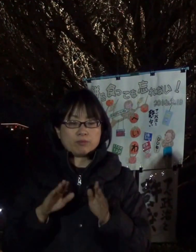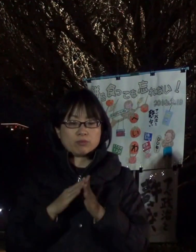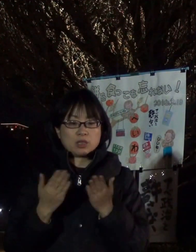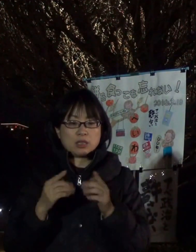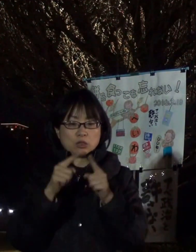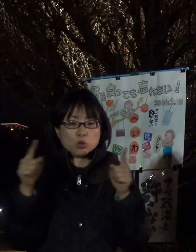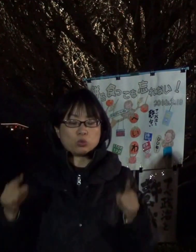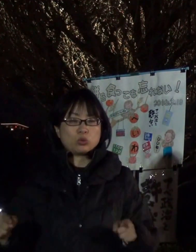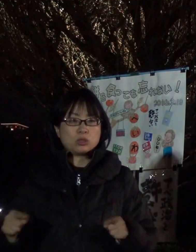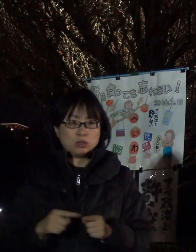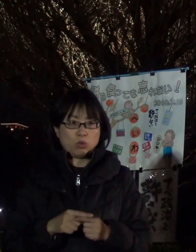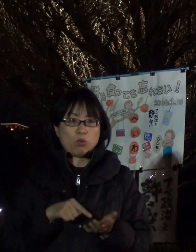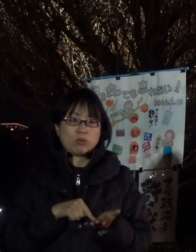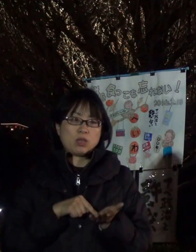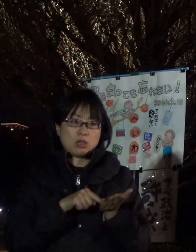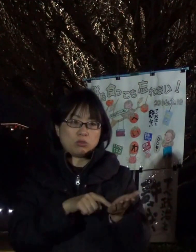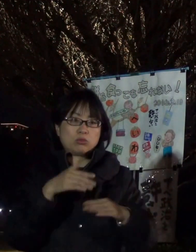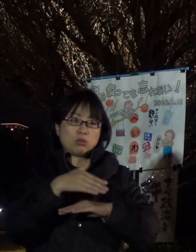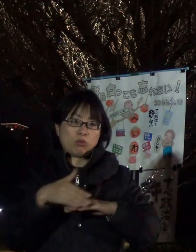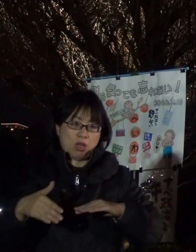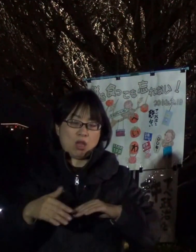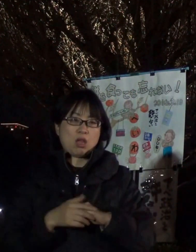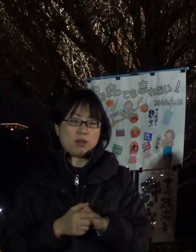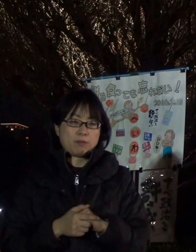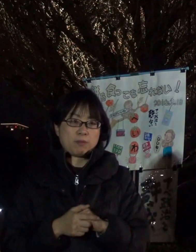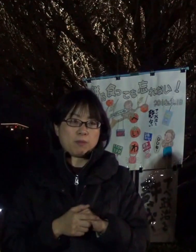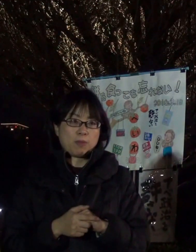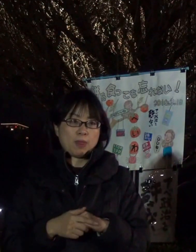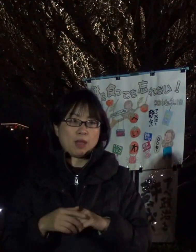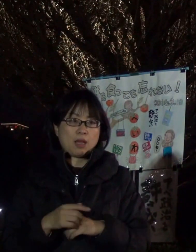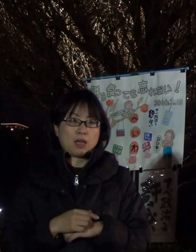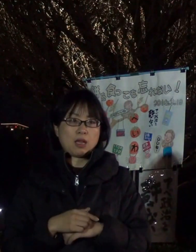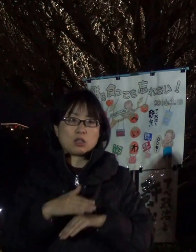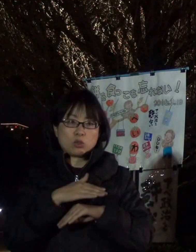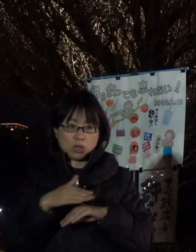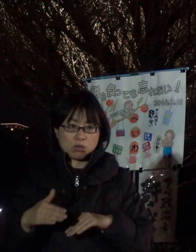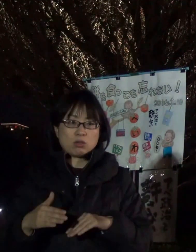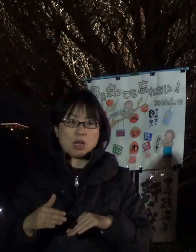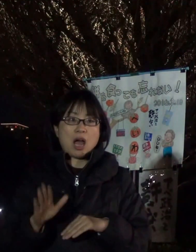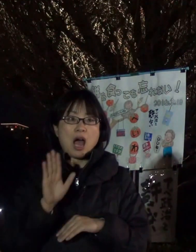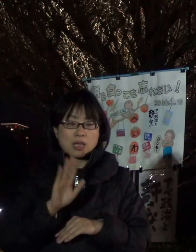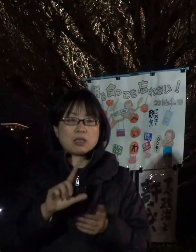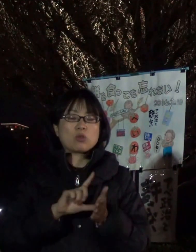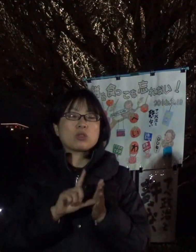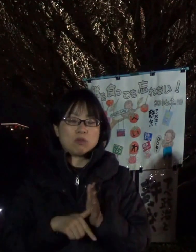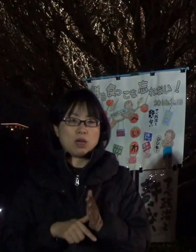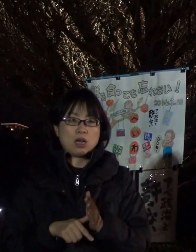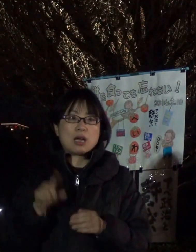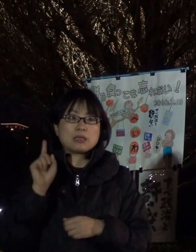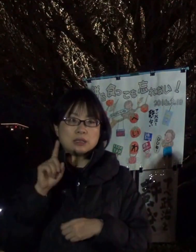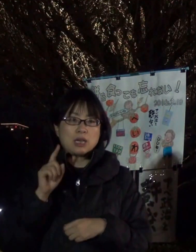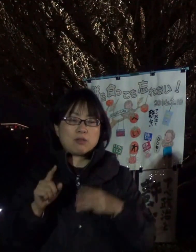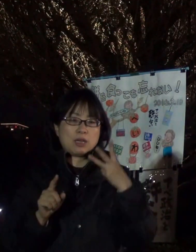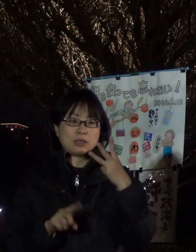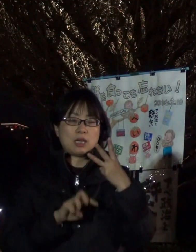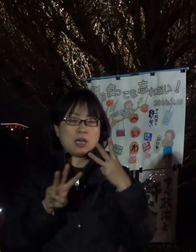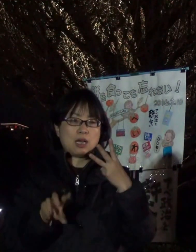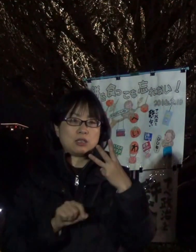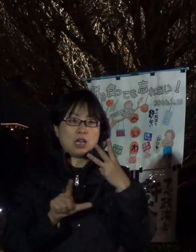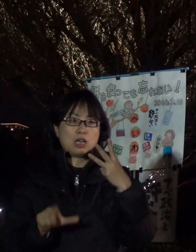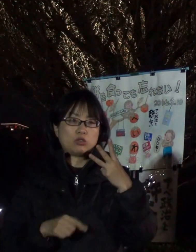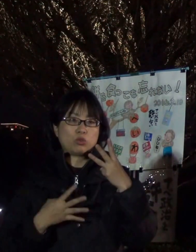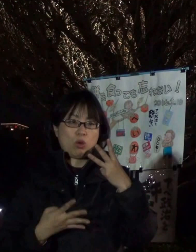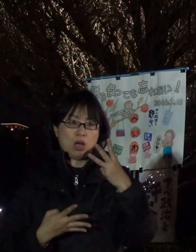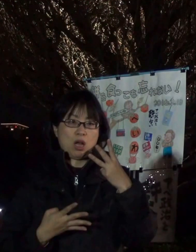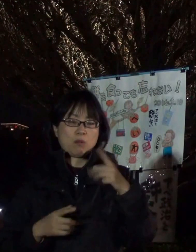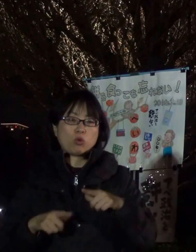で、月曜日までに提出できれば次回の会議は3月3日の木曜日ということで、そこで問題がなければじゃあ凍